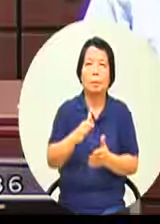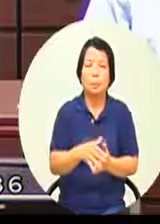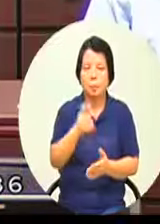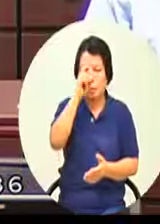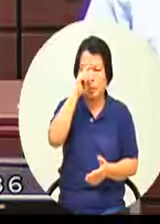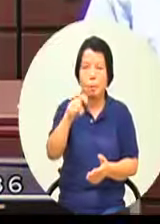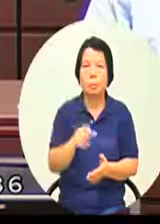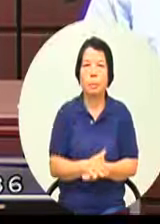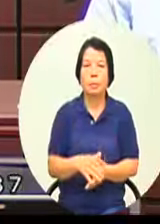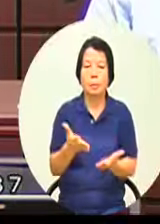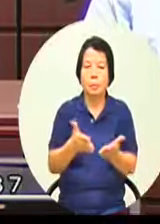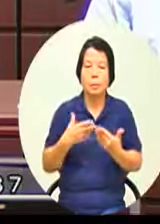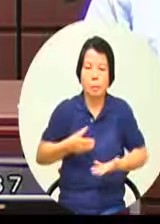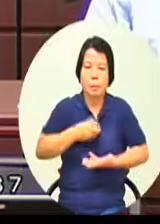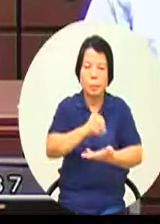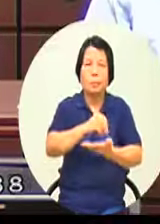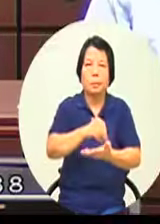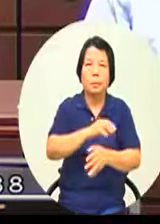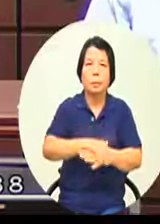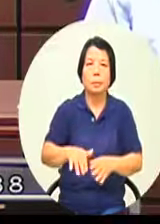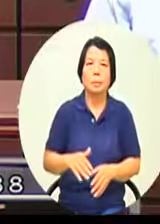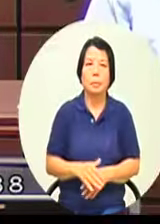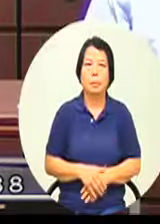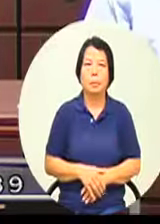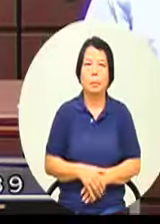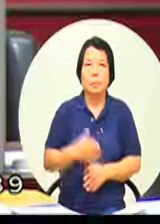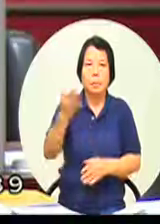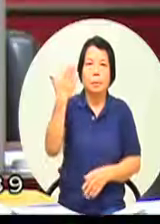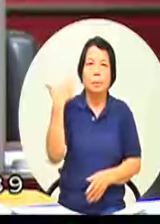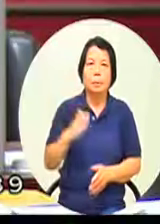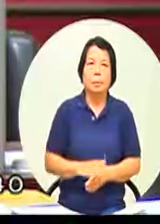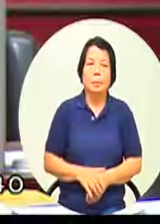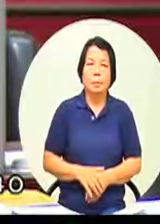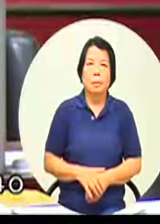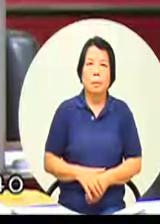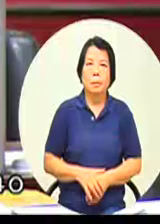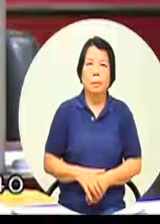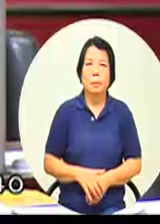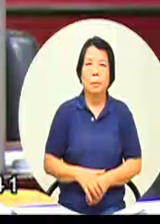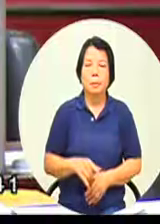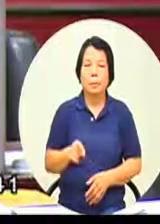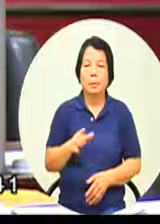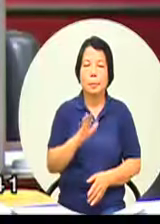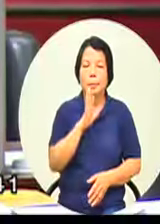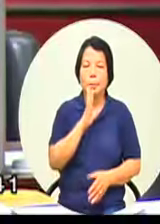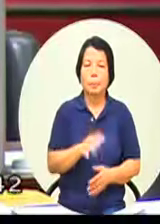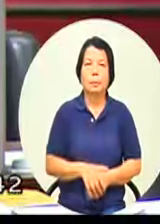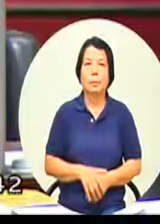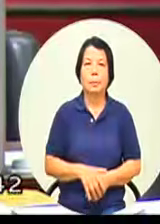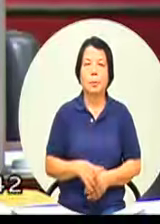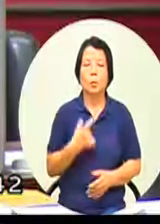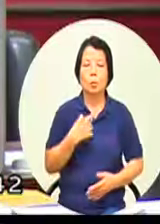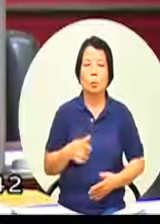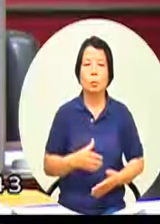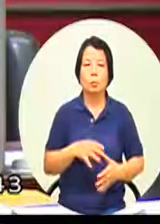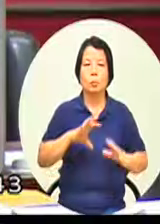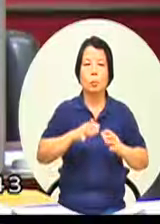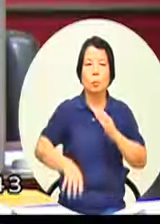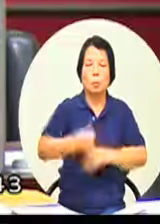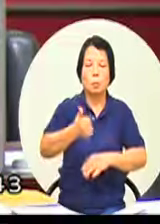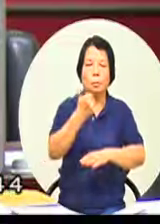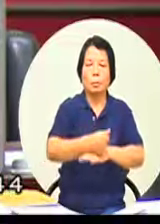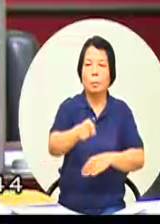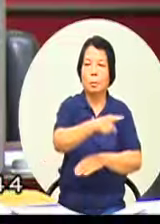望他能够多提供一些。 对呀、啊， 对啊。 以前他就他这个事情，我在担任局长的时候都他在处